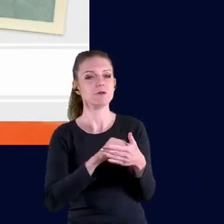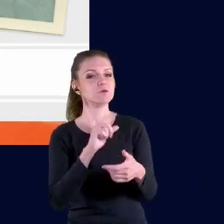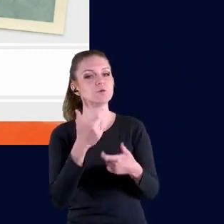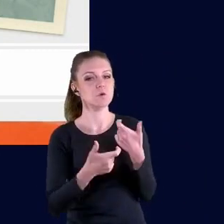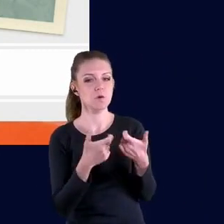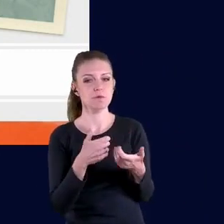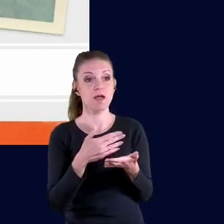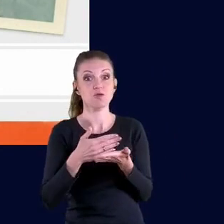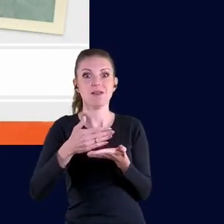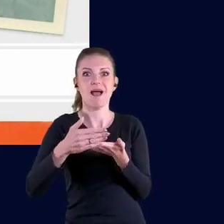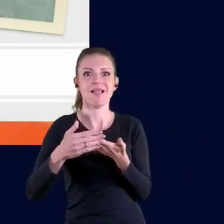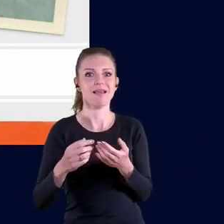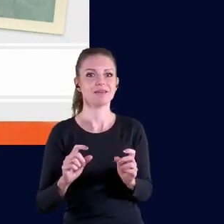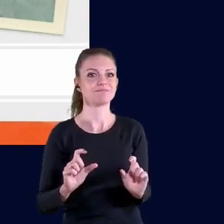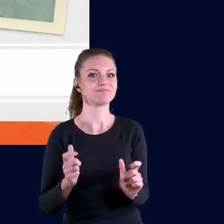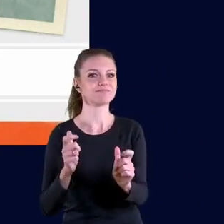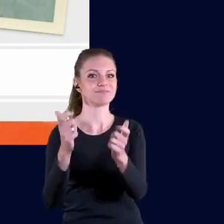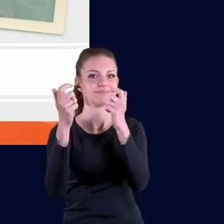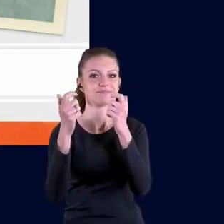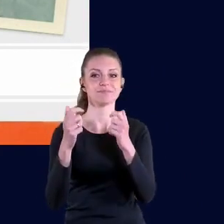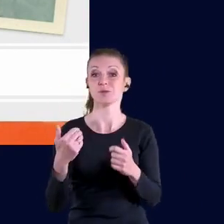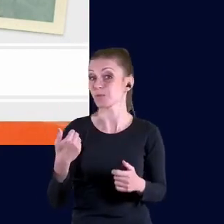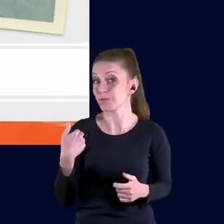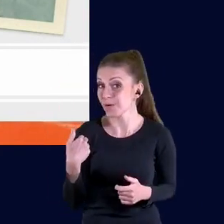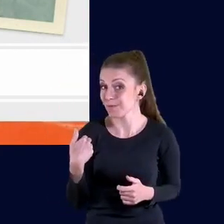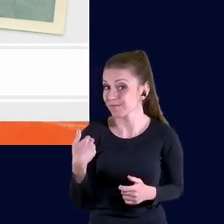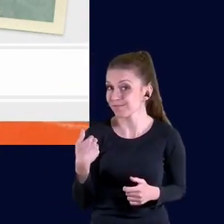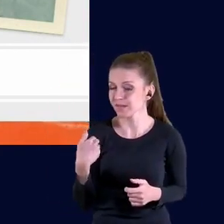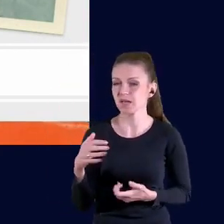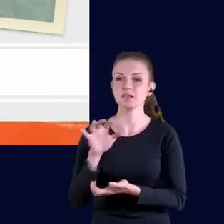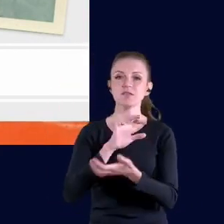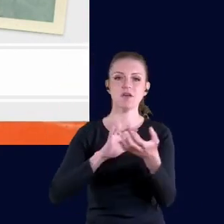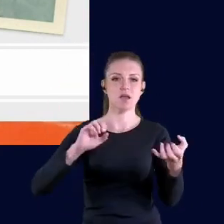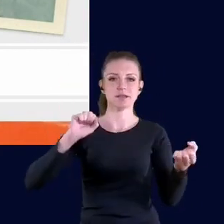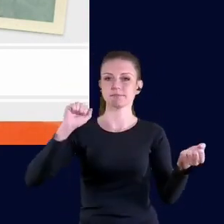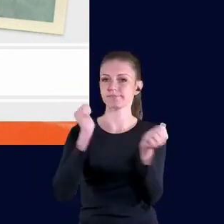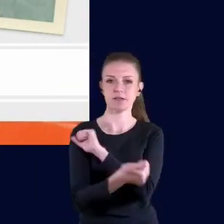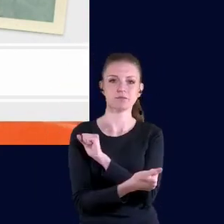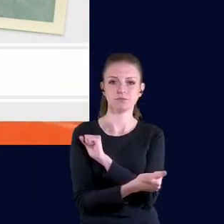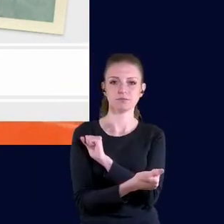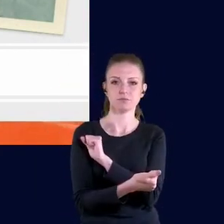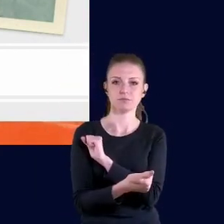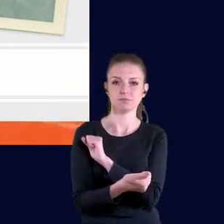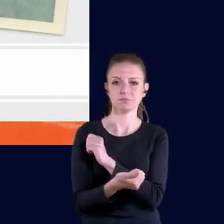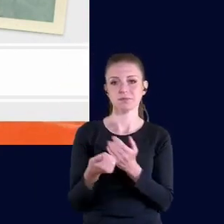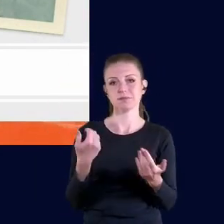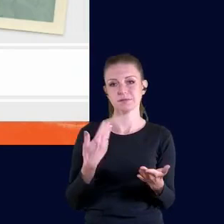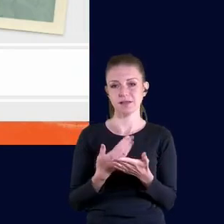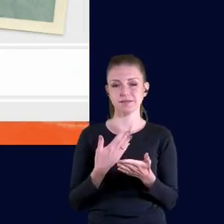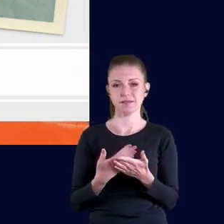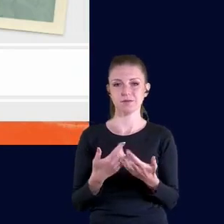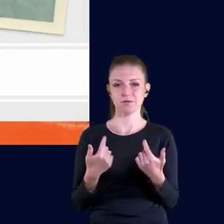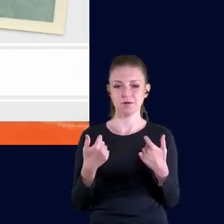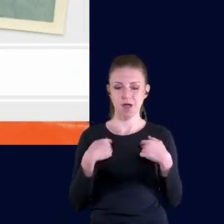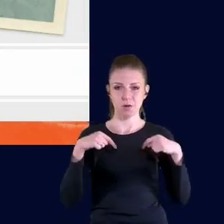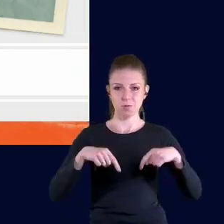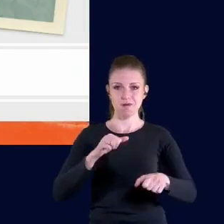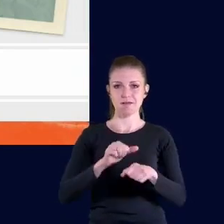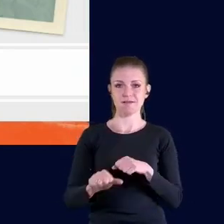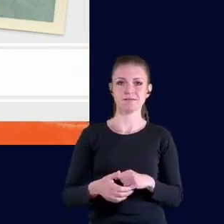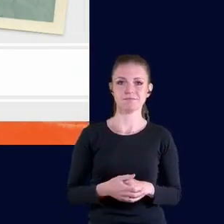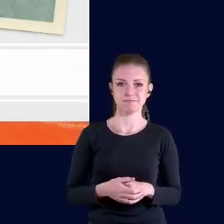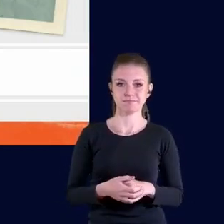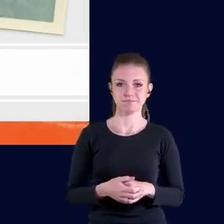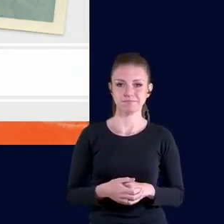A co się stało dalej zmienił się świat dlatego tutaj dzisiaj jestem To ja powiem za